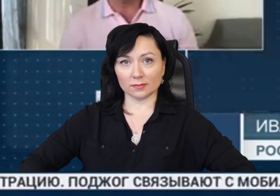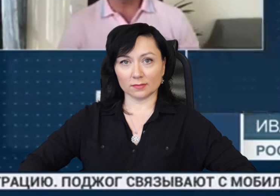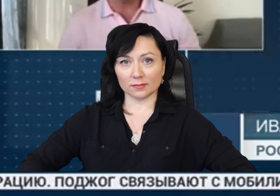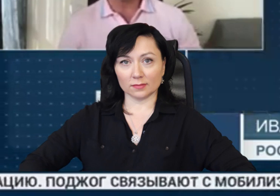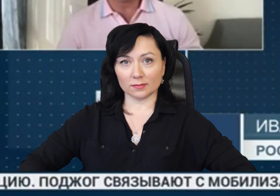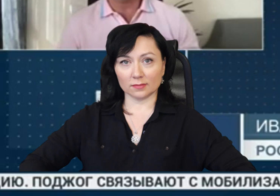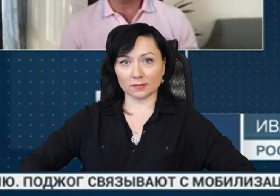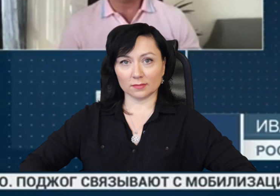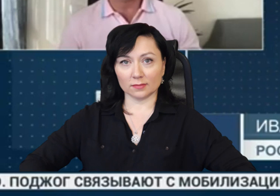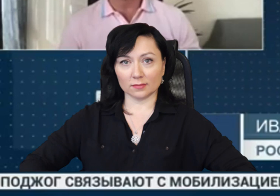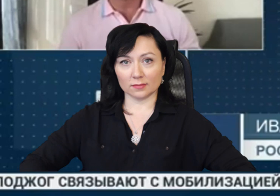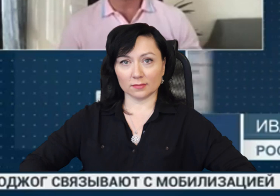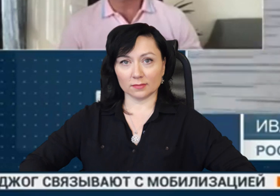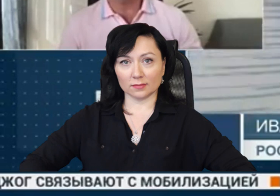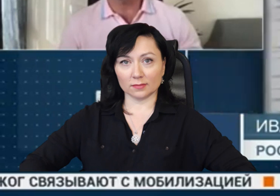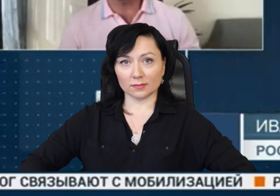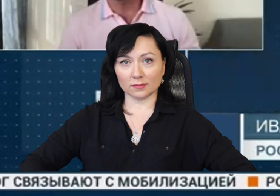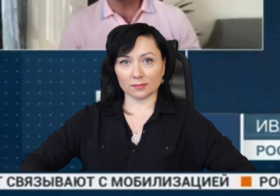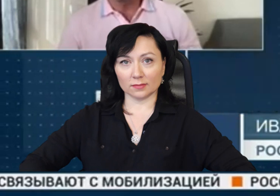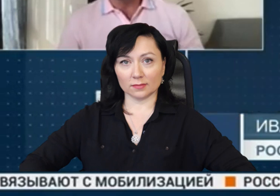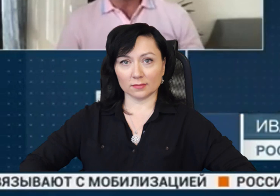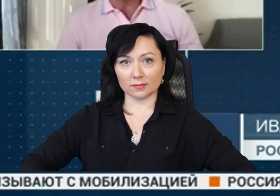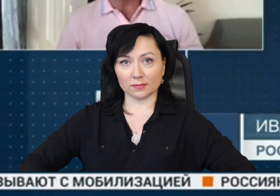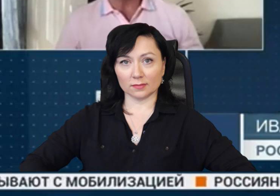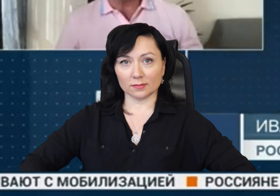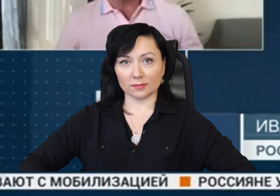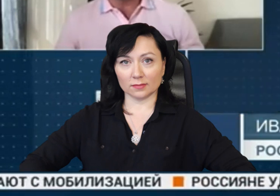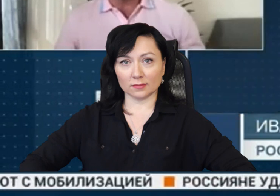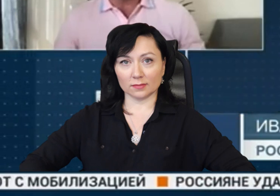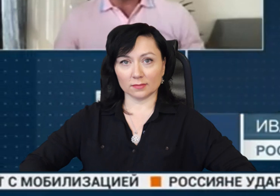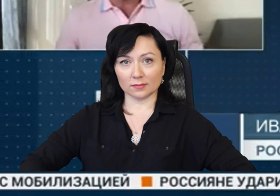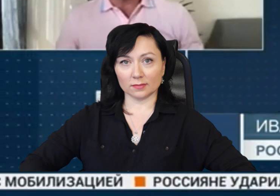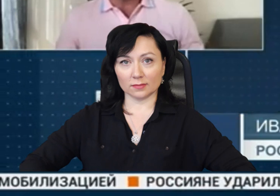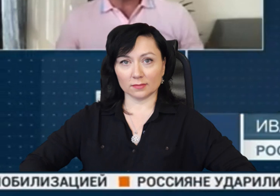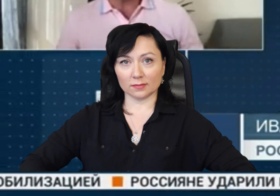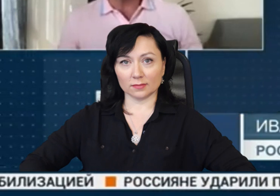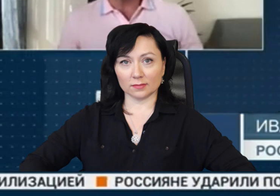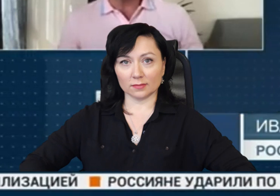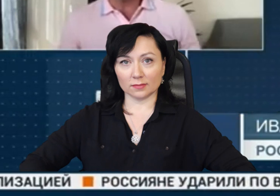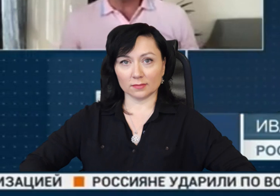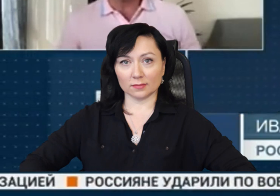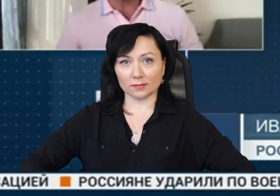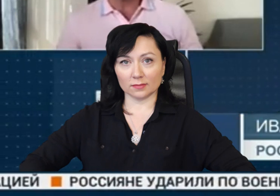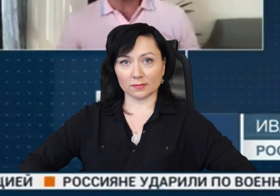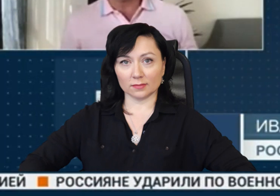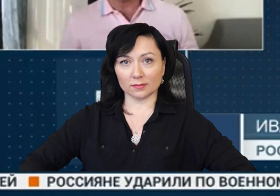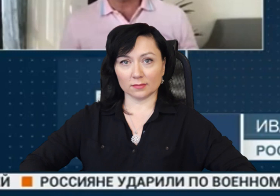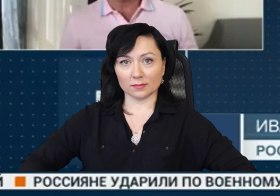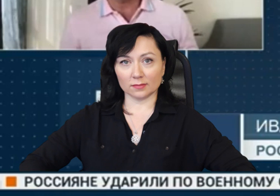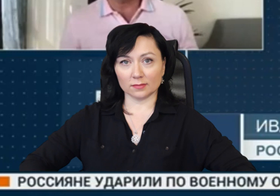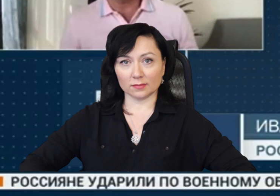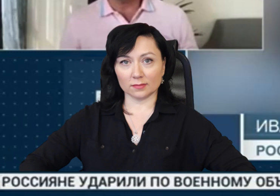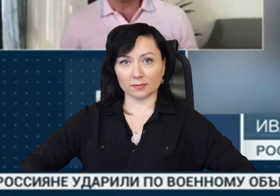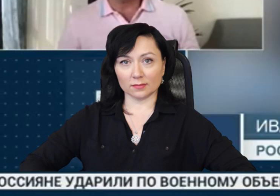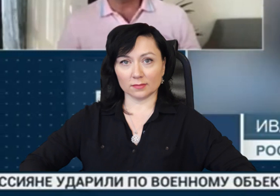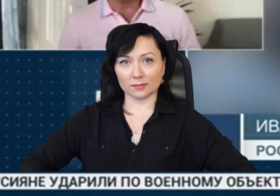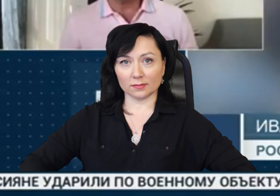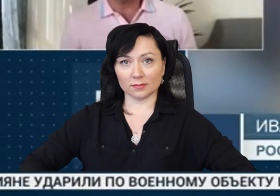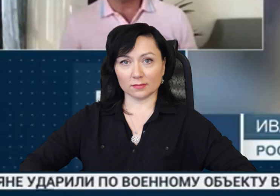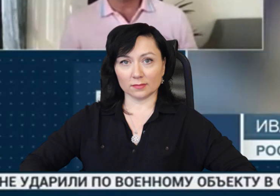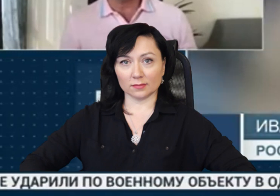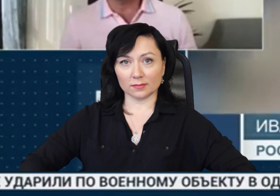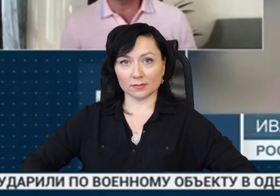все наши туристы успешно вылетали за рубеж 24 и 25 числа без задержек Но всем надо знать что при пересечении